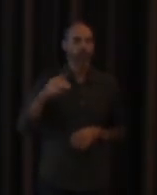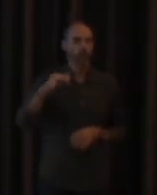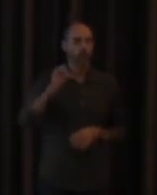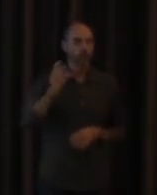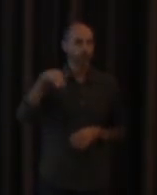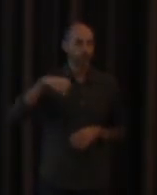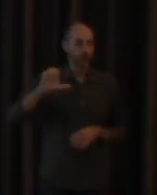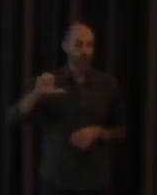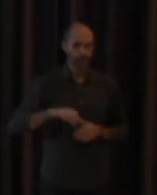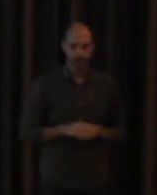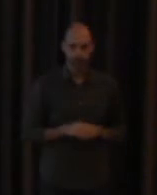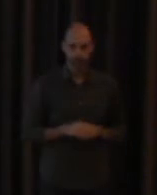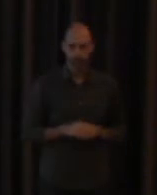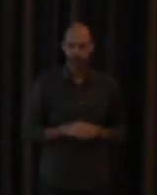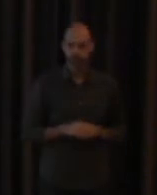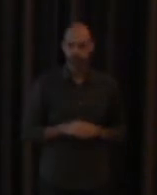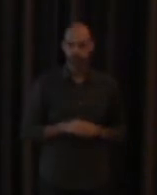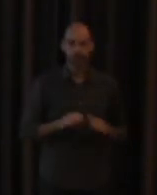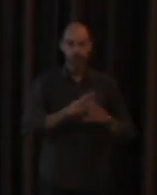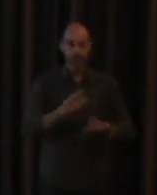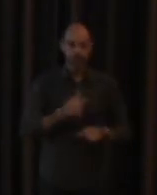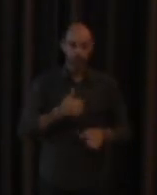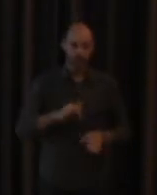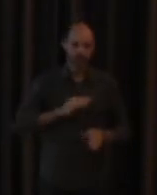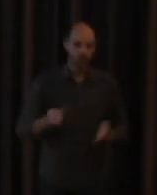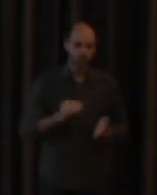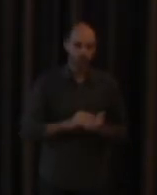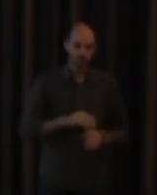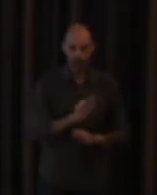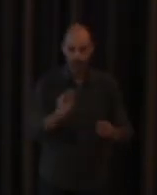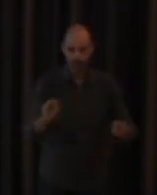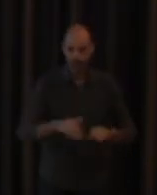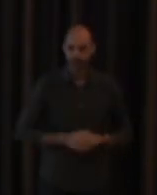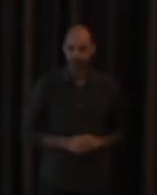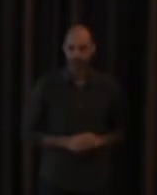i tornaré a parlar després. Us amenaço.